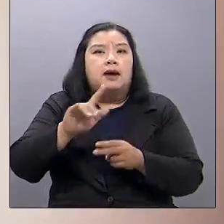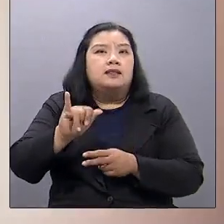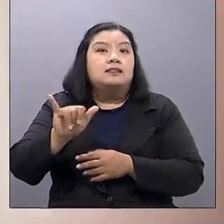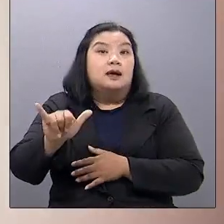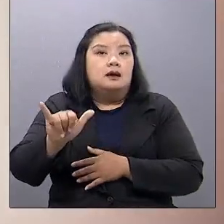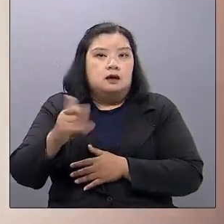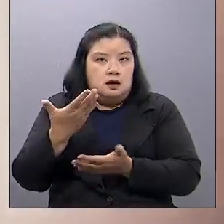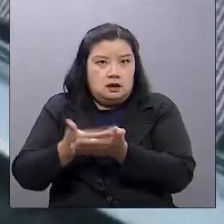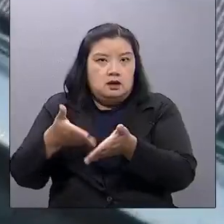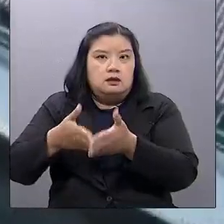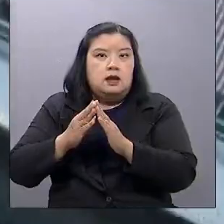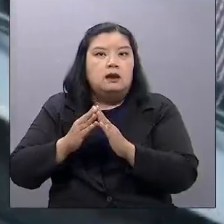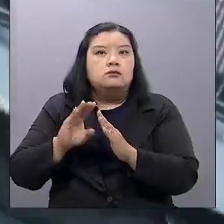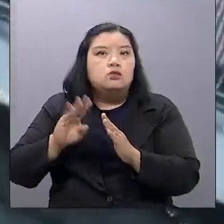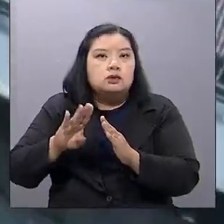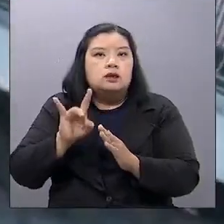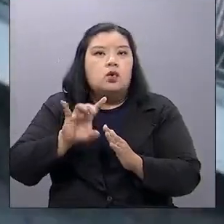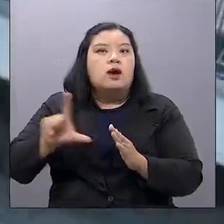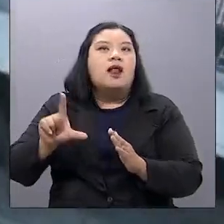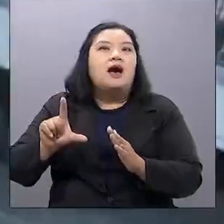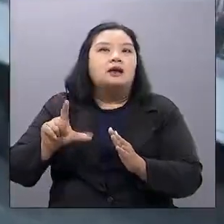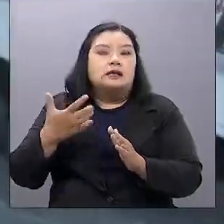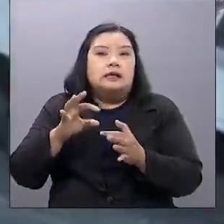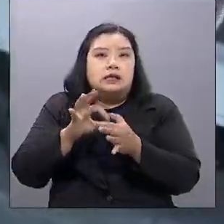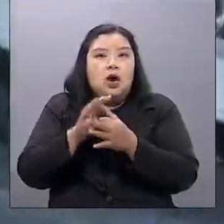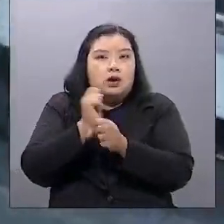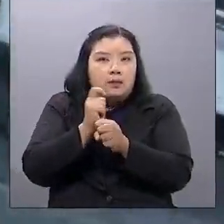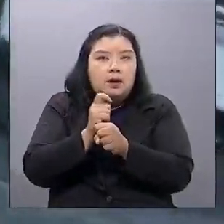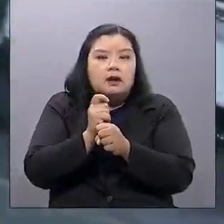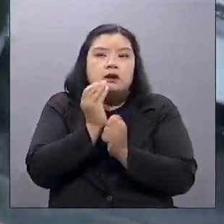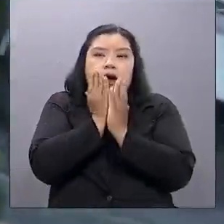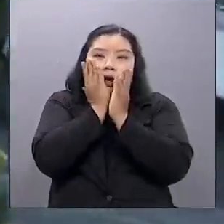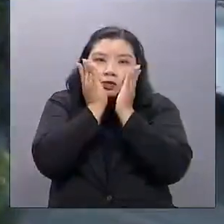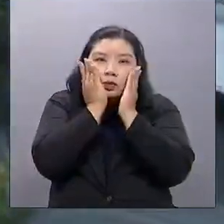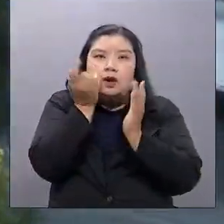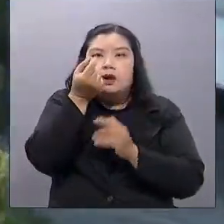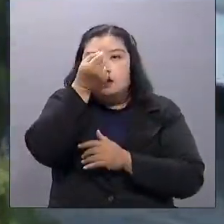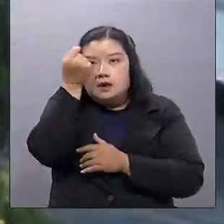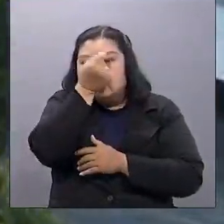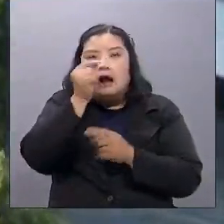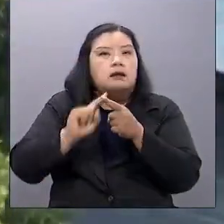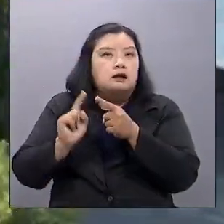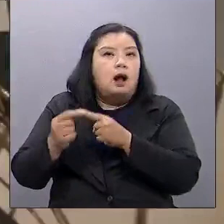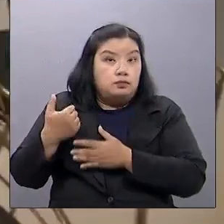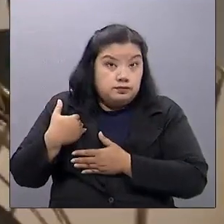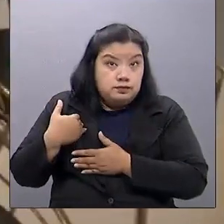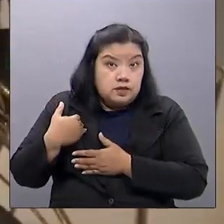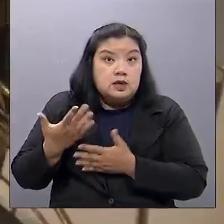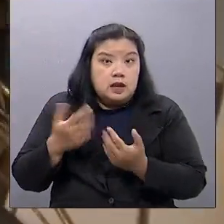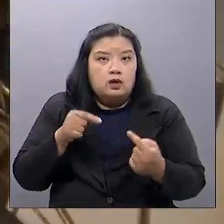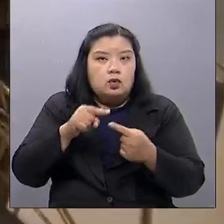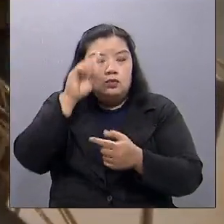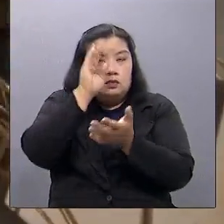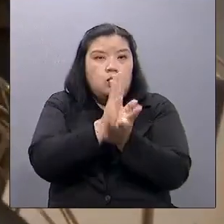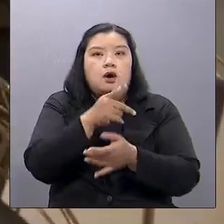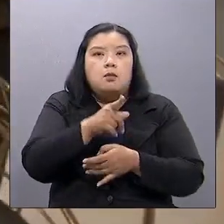ชี้แจงหน่อยถึงที่มาของเงินทุนและเกี่ยวข้องกับคดี Forex 3D ด้วยหรือไม่ซึ่งหลังจากนี้เจ้าหน้าที่ปอสจะต้อง